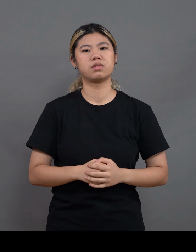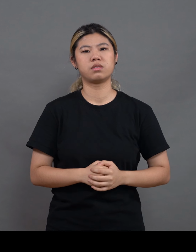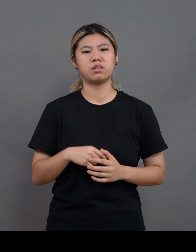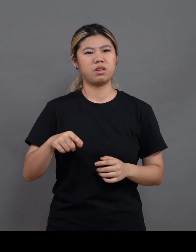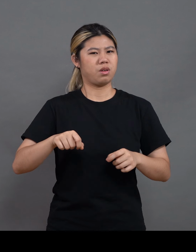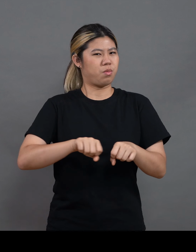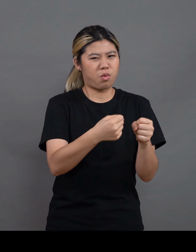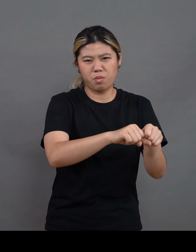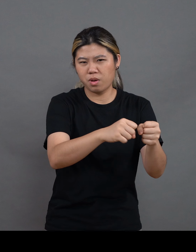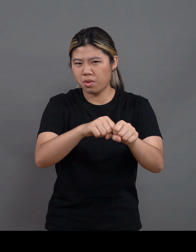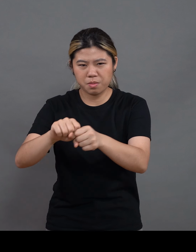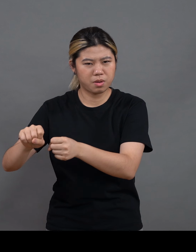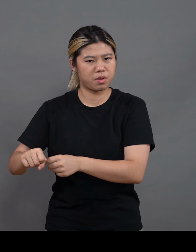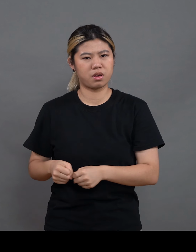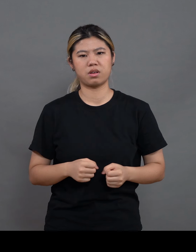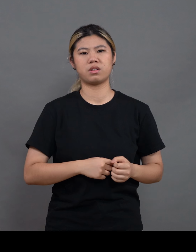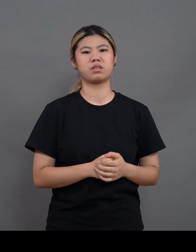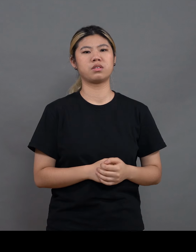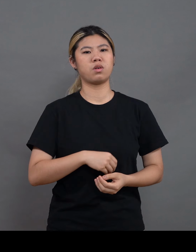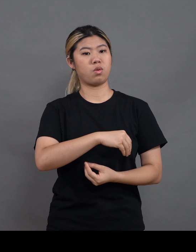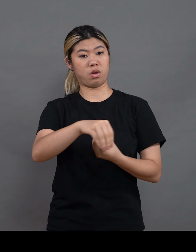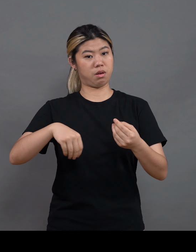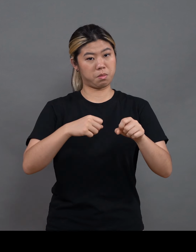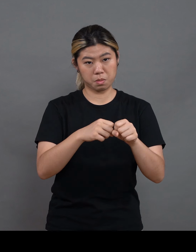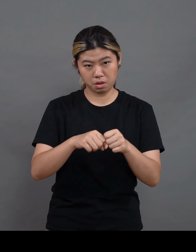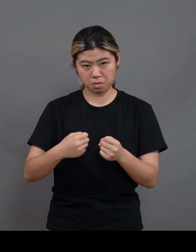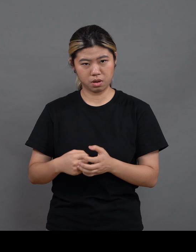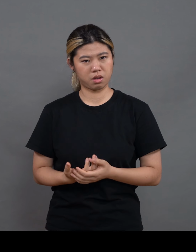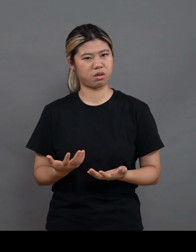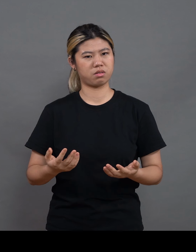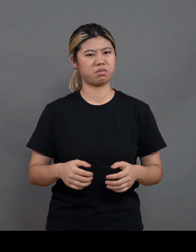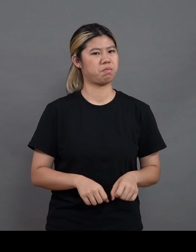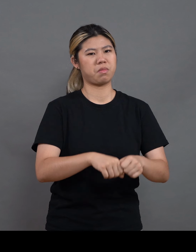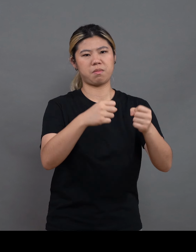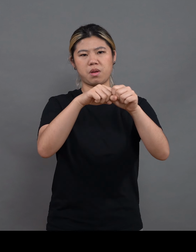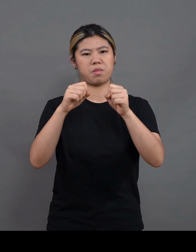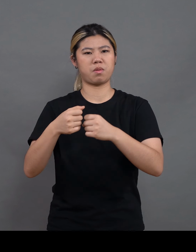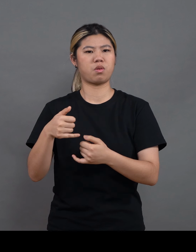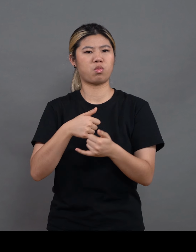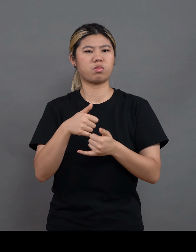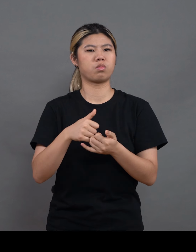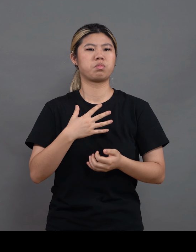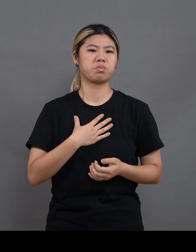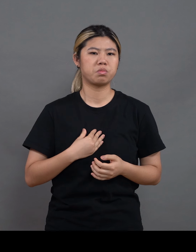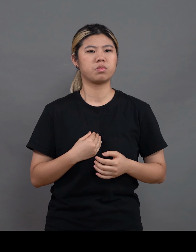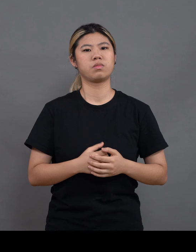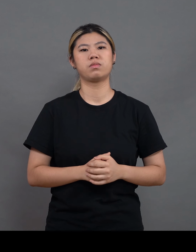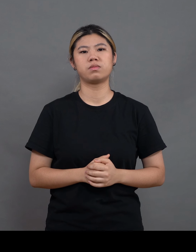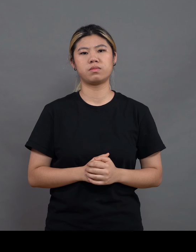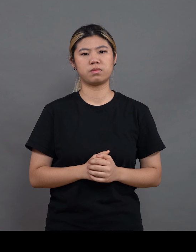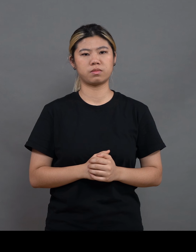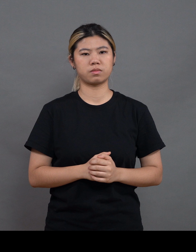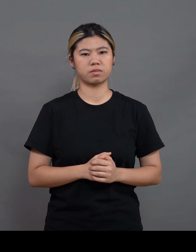你想，它已经完全造成了这种破坏，环境的破坏，就是崩溃的悲剧。